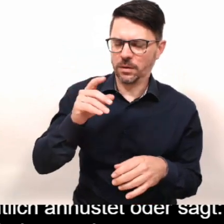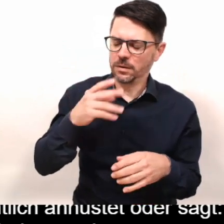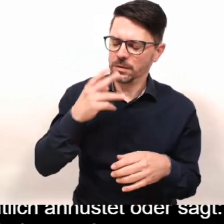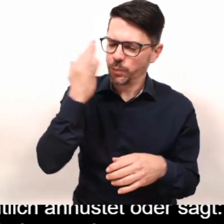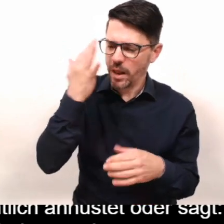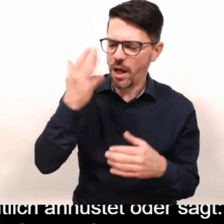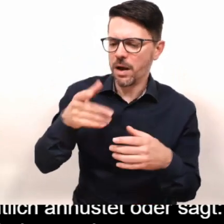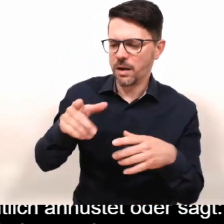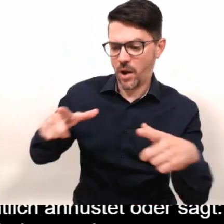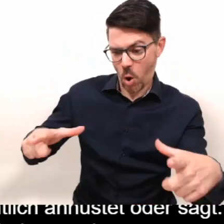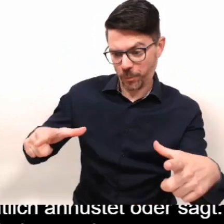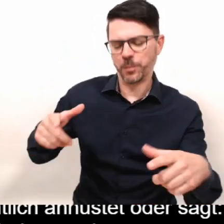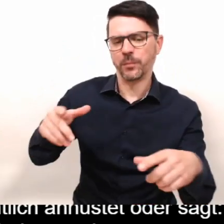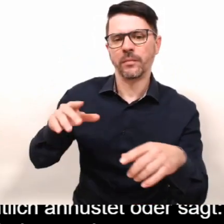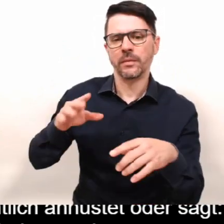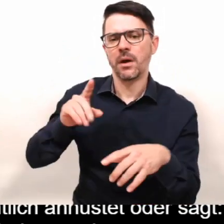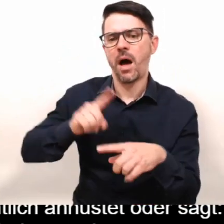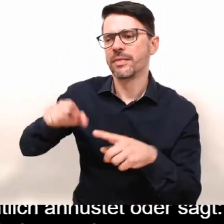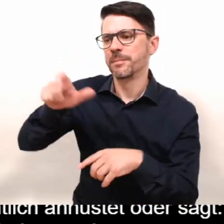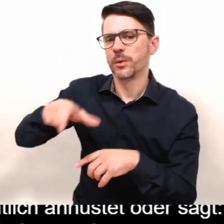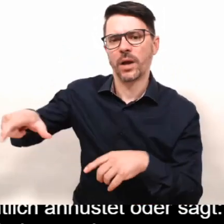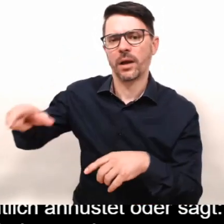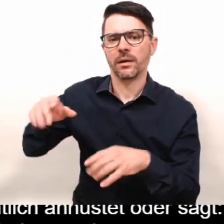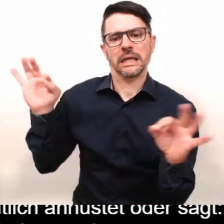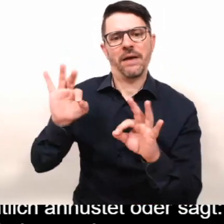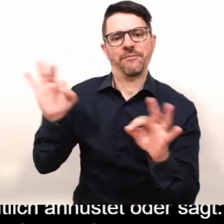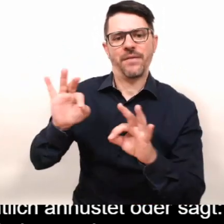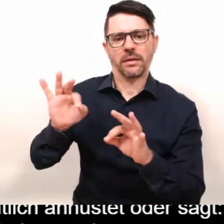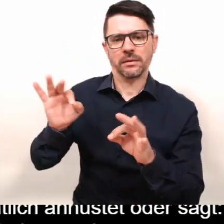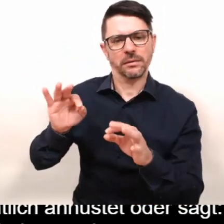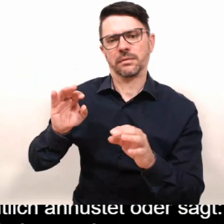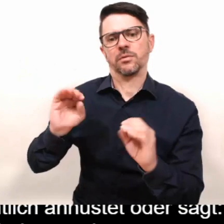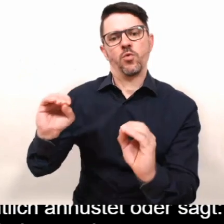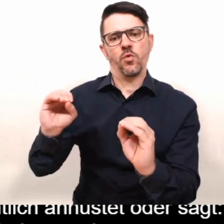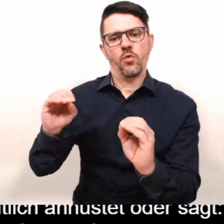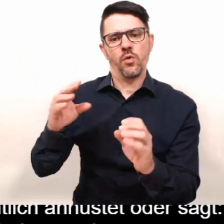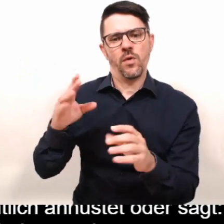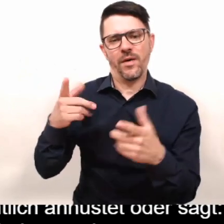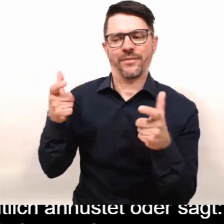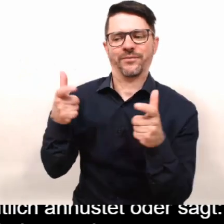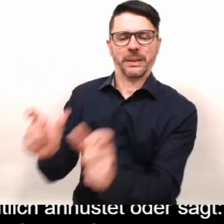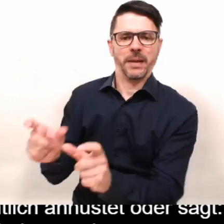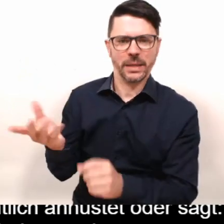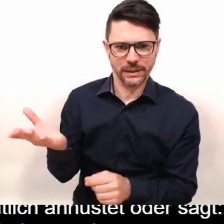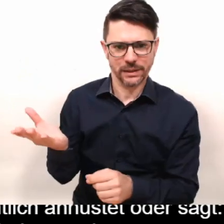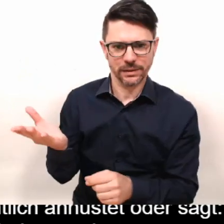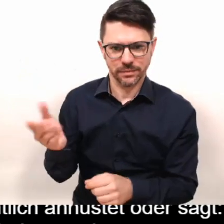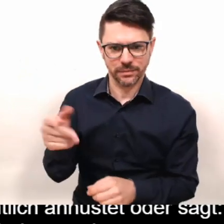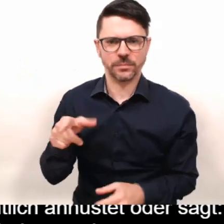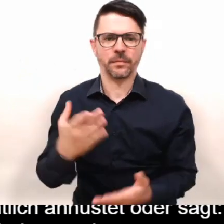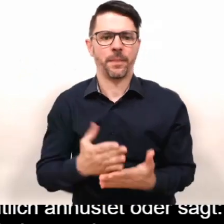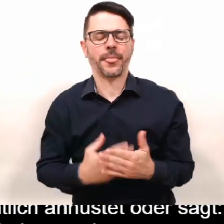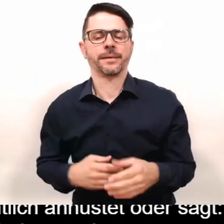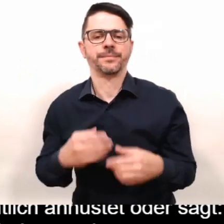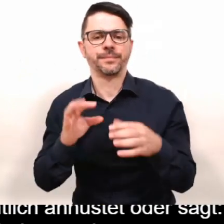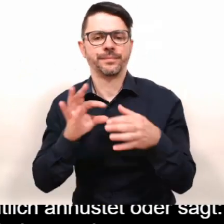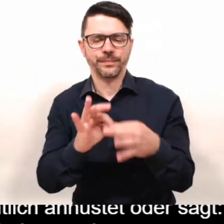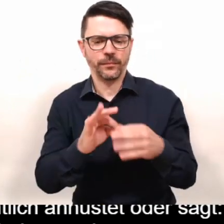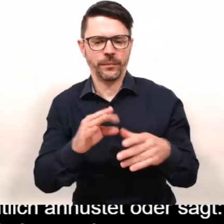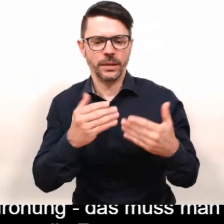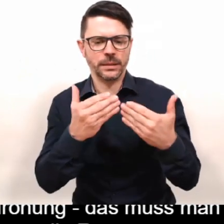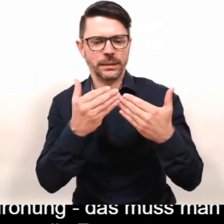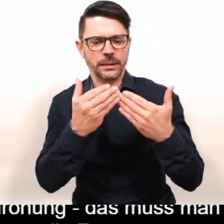Grenzthematik ist nach wie vor unverändert. Wir sind da sehr zurückhaltend,